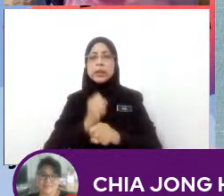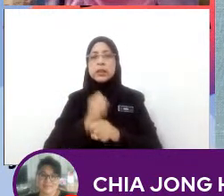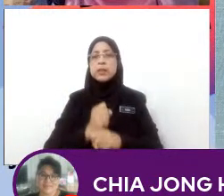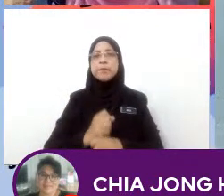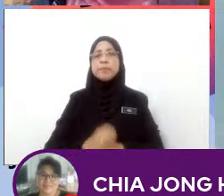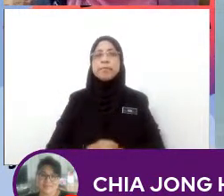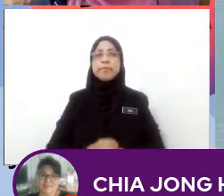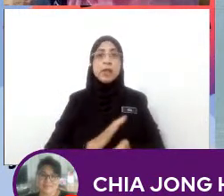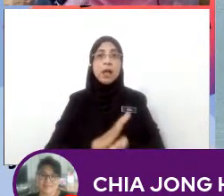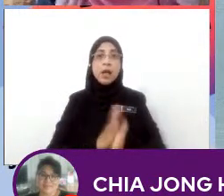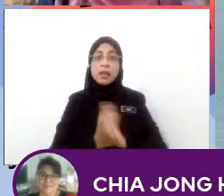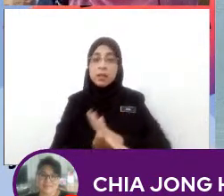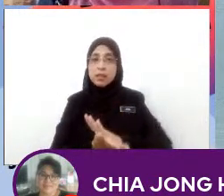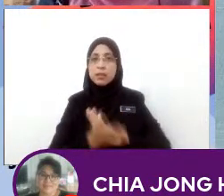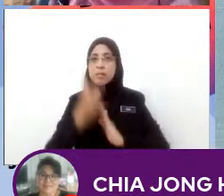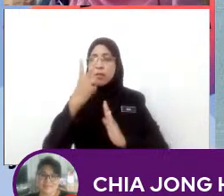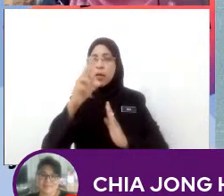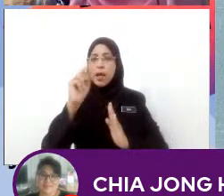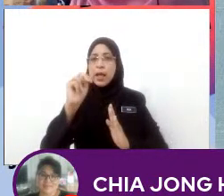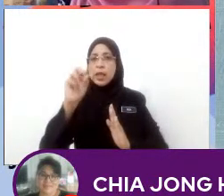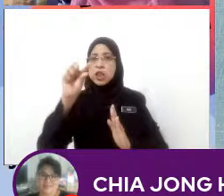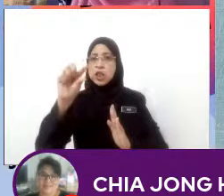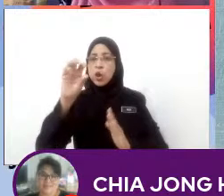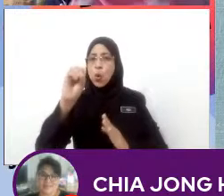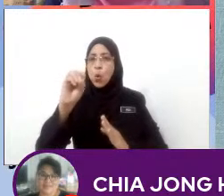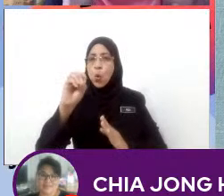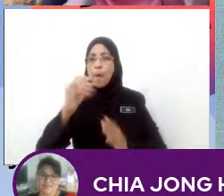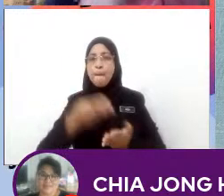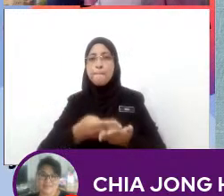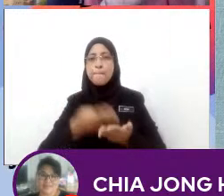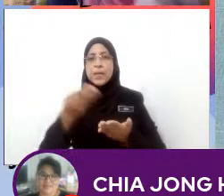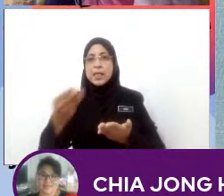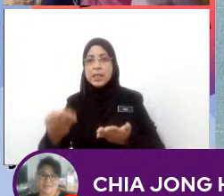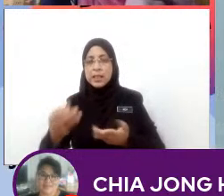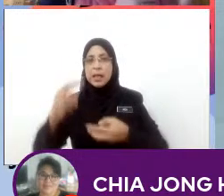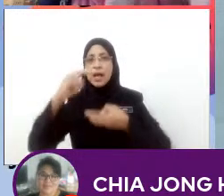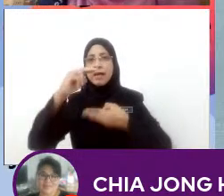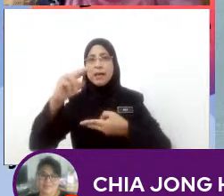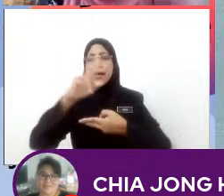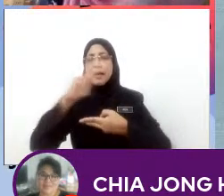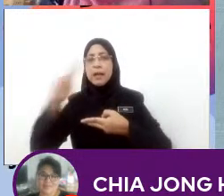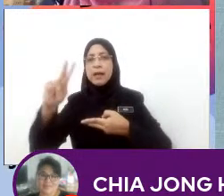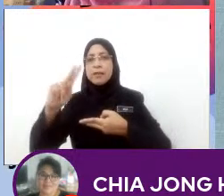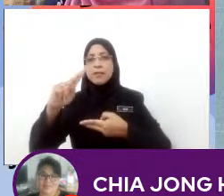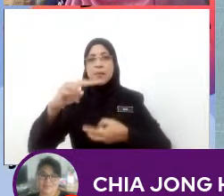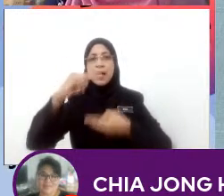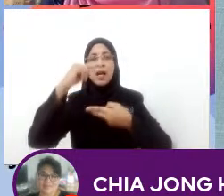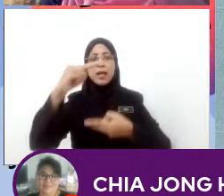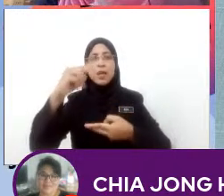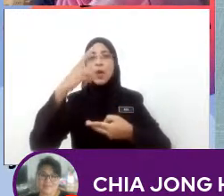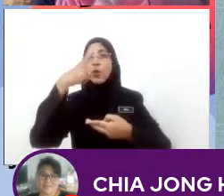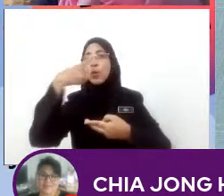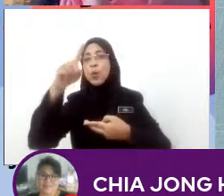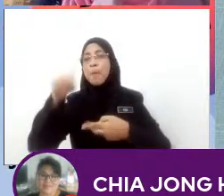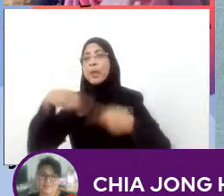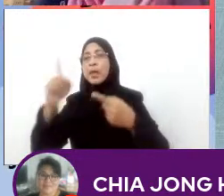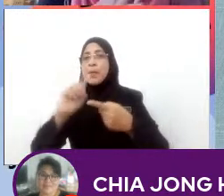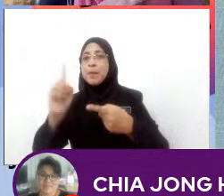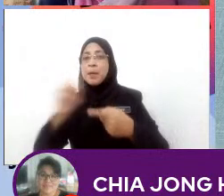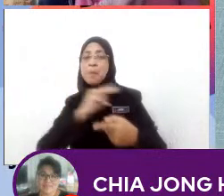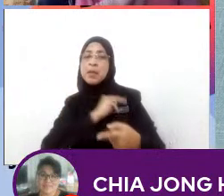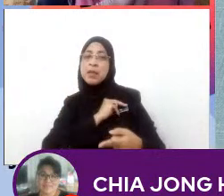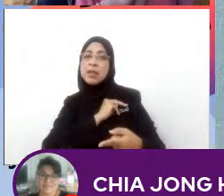beli benda ni, NGO beli kemudian hadiahkan cenderamata dekat macam kita nampak lah kan Menteri